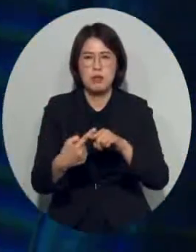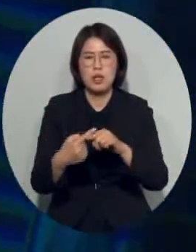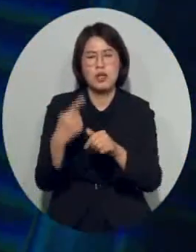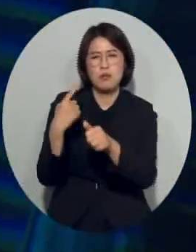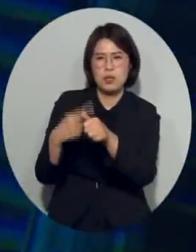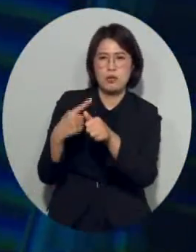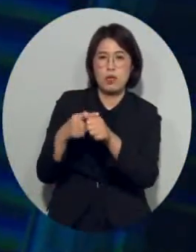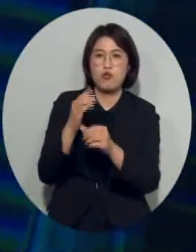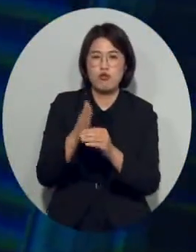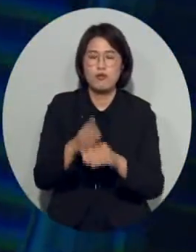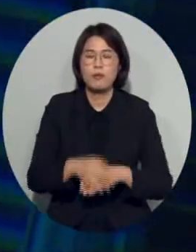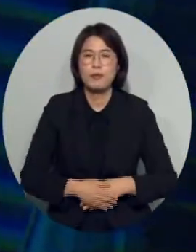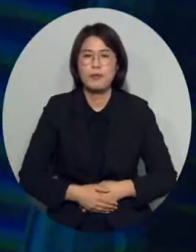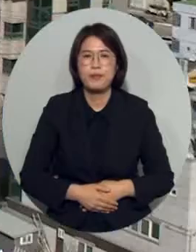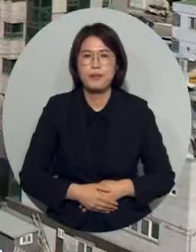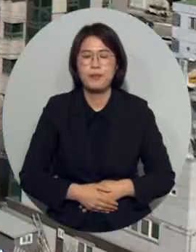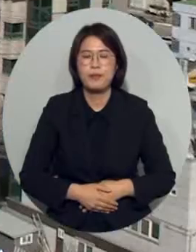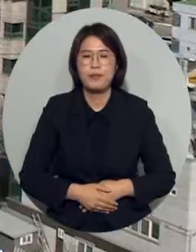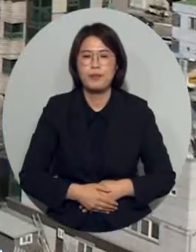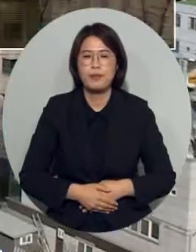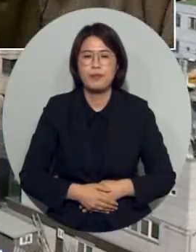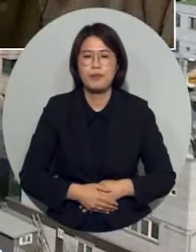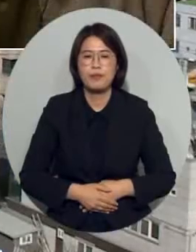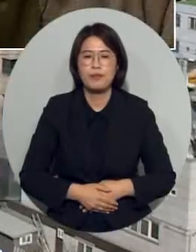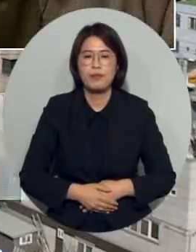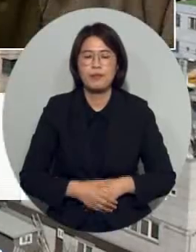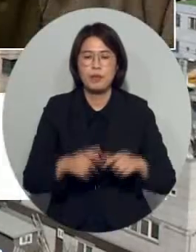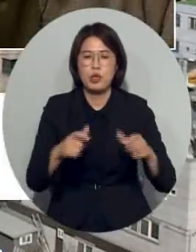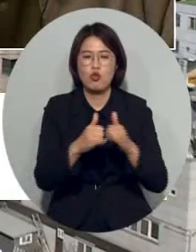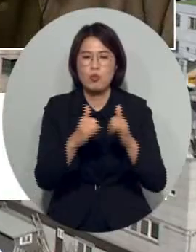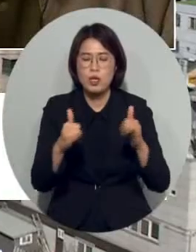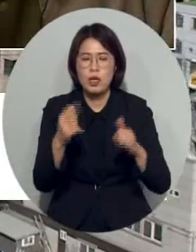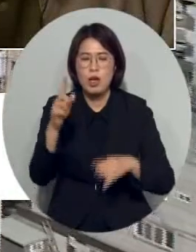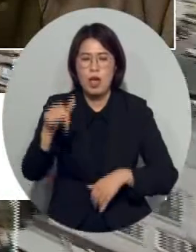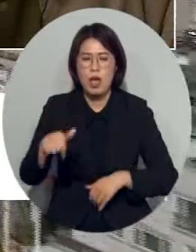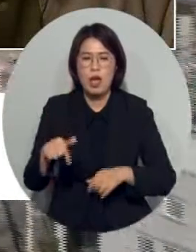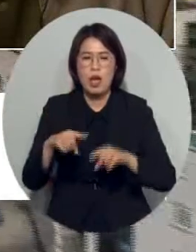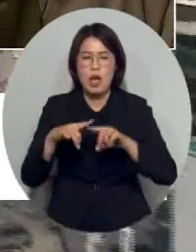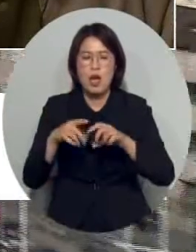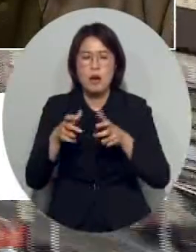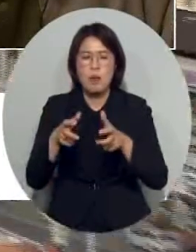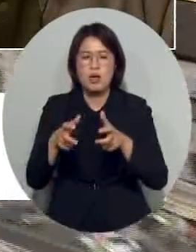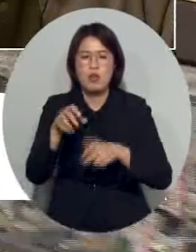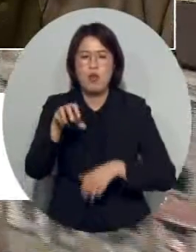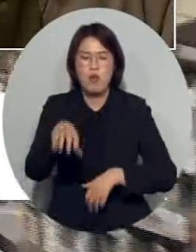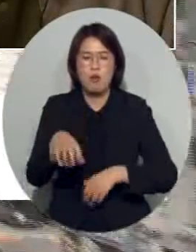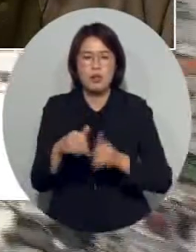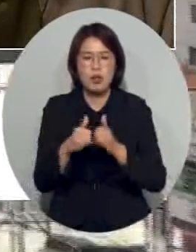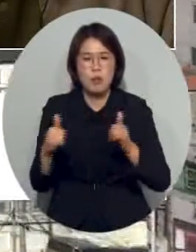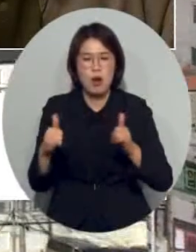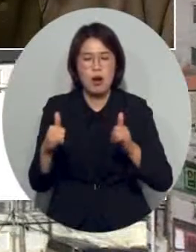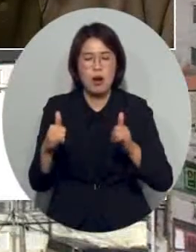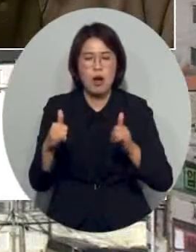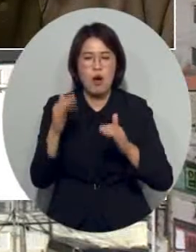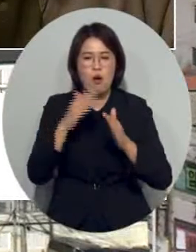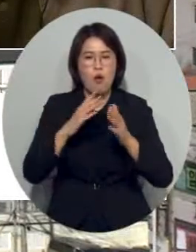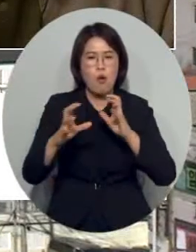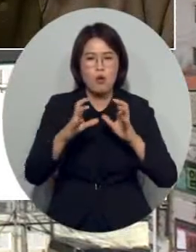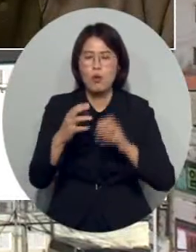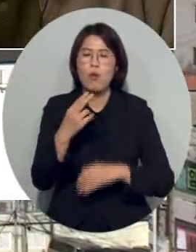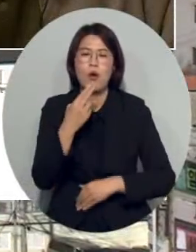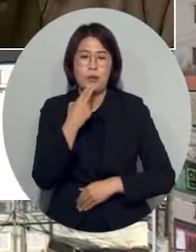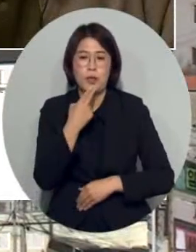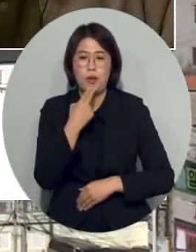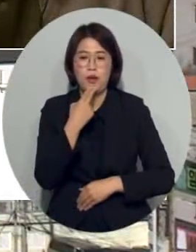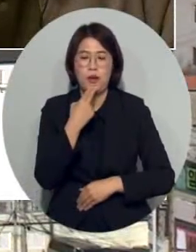비판의 목소리가 나오고 있습니다 지역 주민이 난 그 핵발전소 인근지역과 관련한 공무원하다